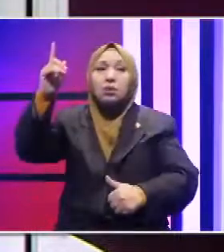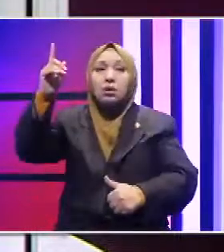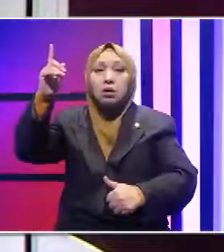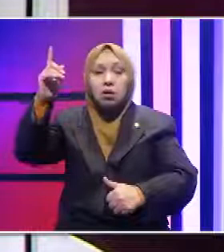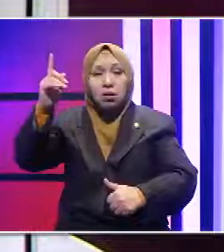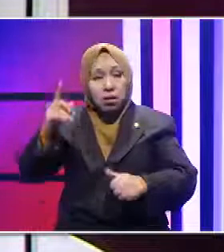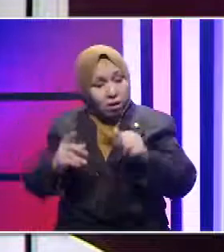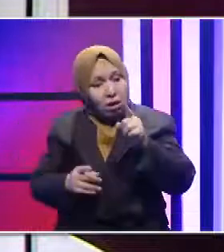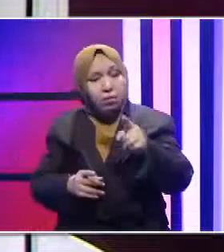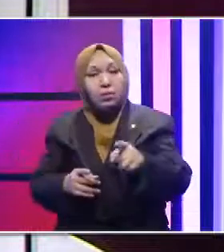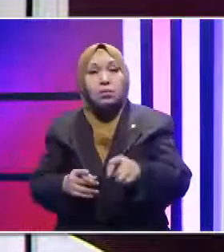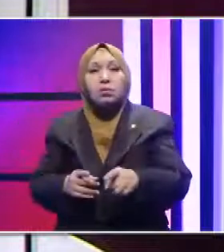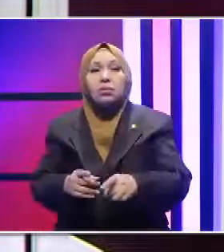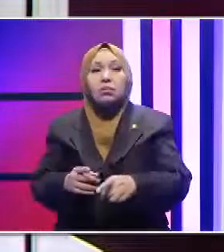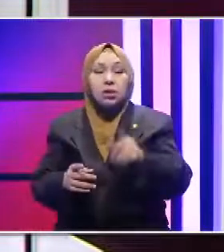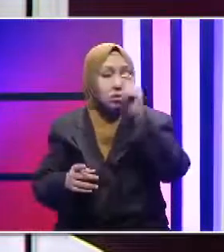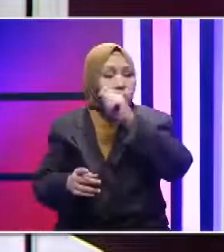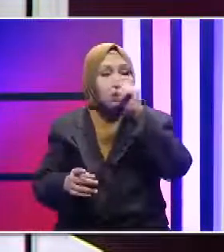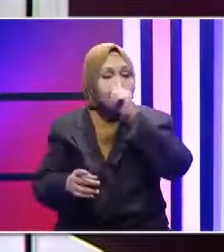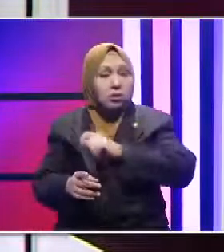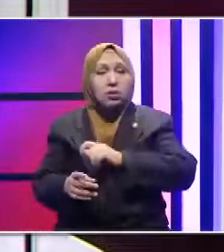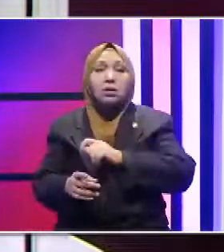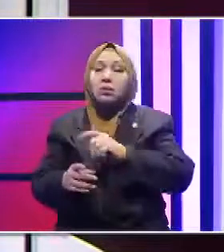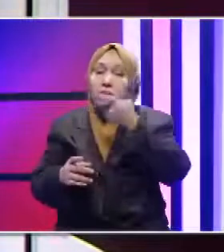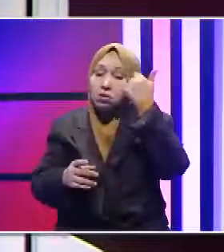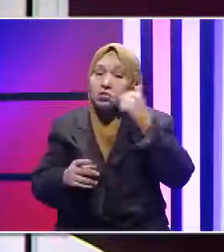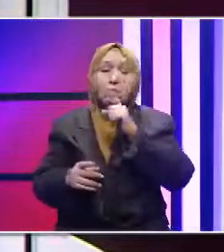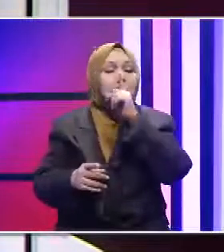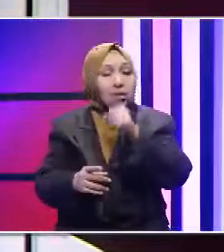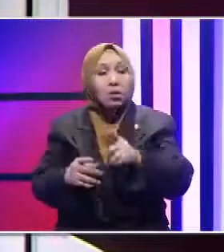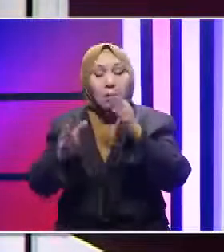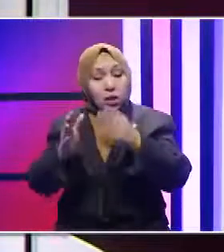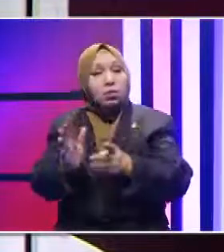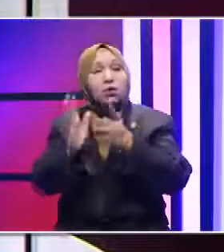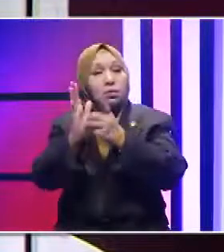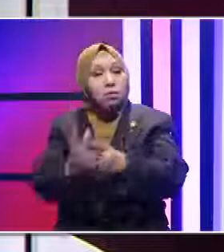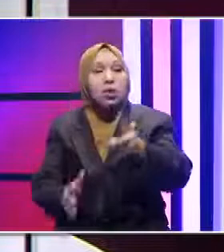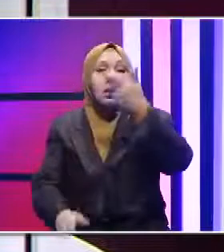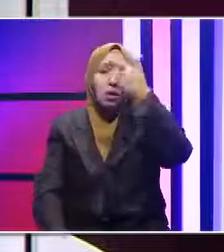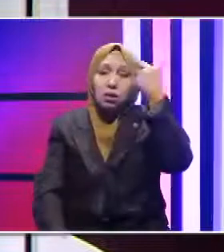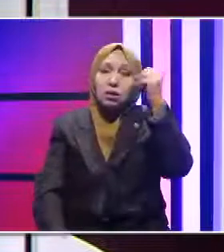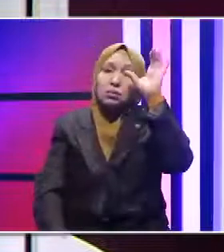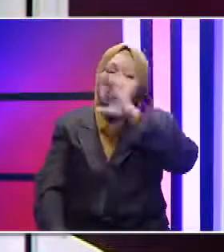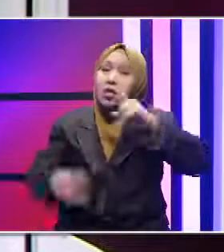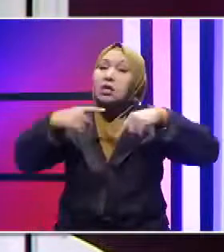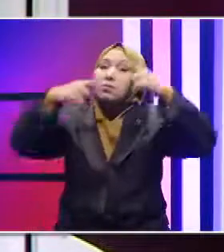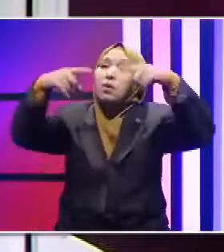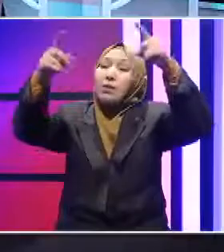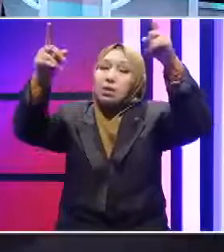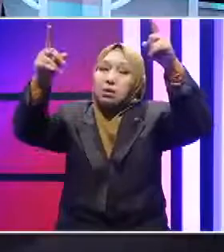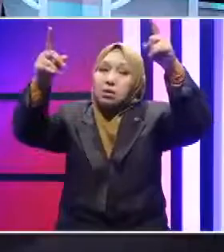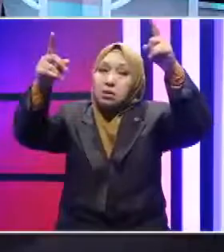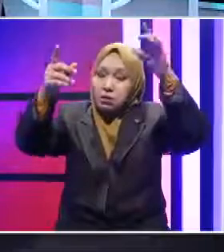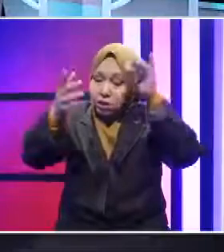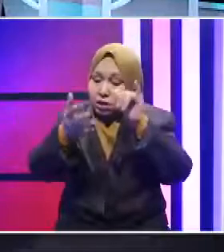kadzabta, kamu mendusta, berdusta, menipu. Pasal rupanya orang tu derma kerana nak mencari populariti contohnya. Yang